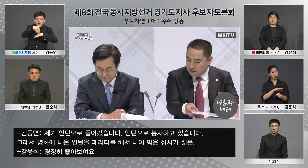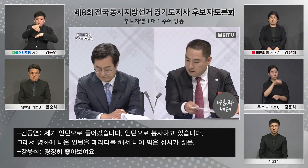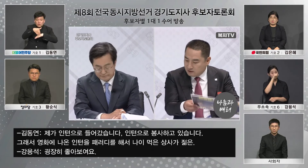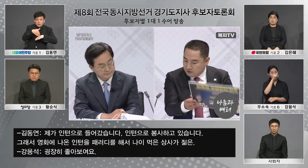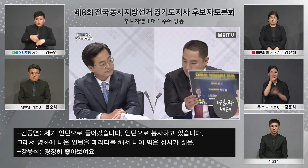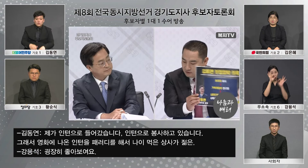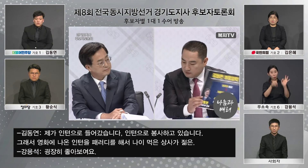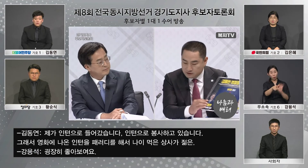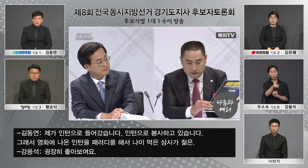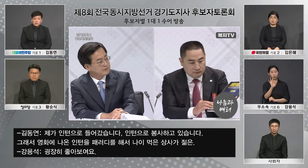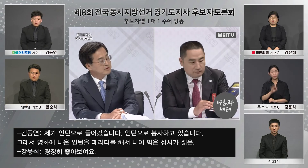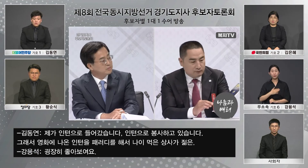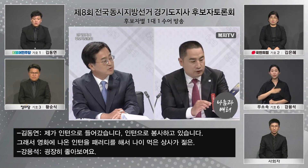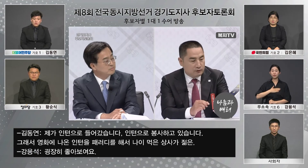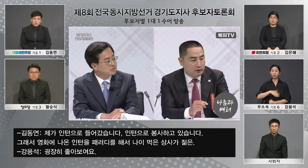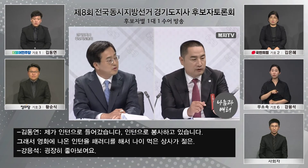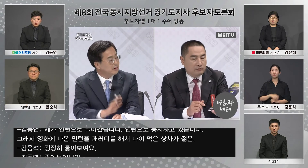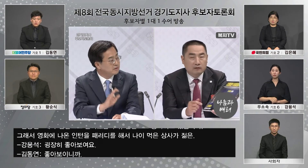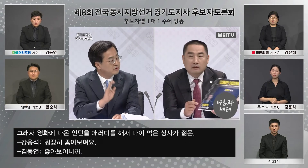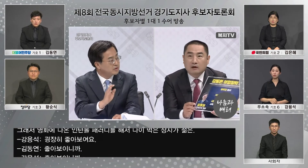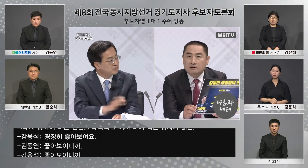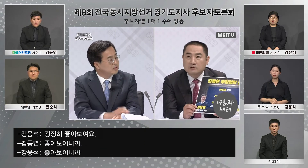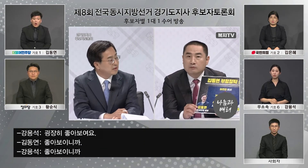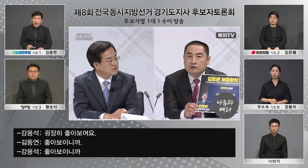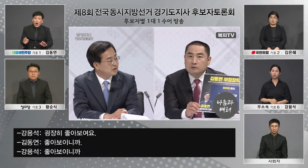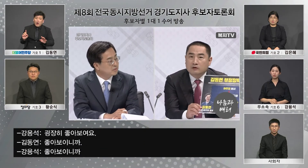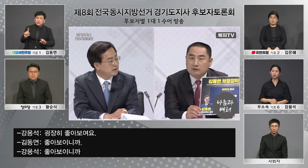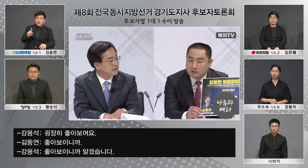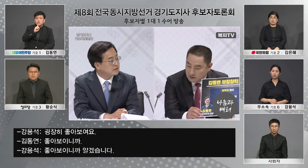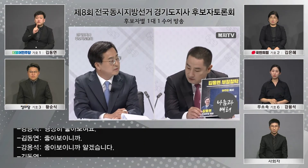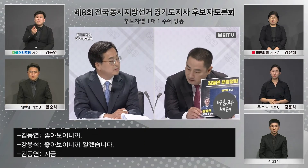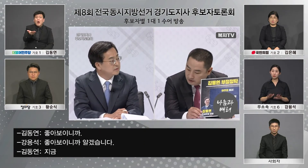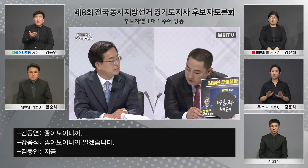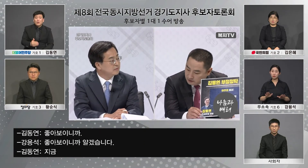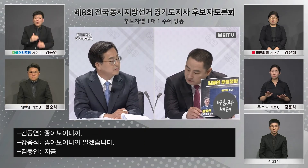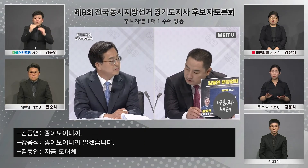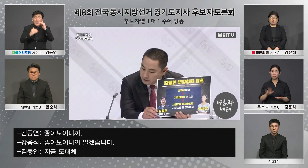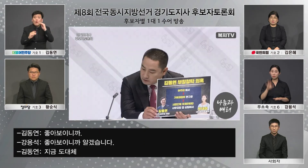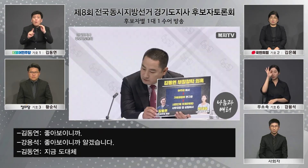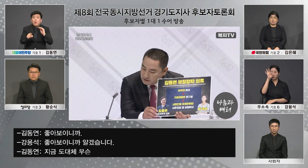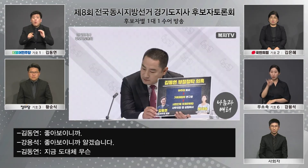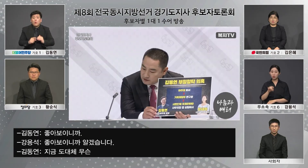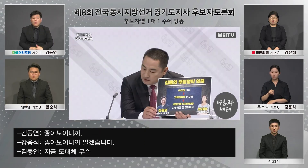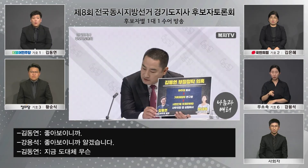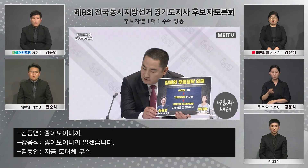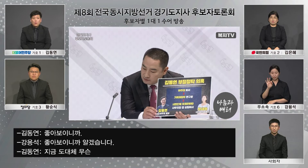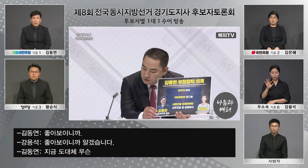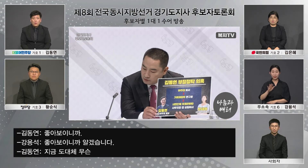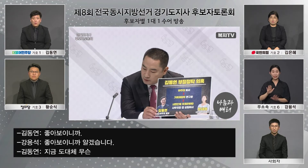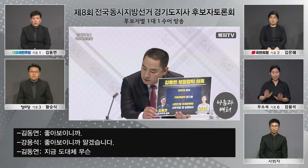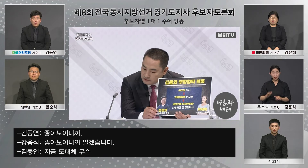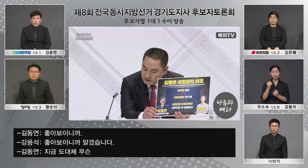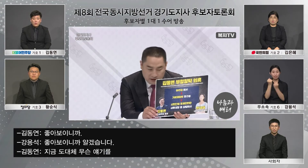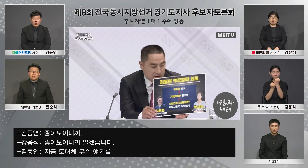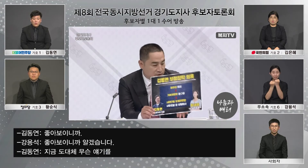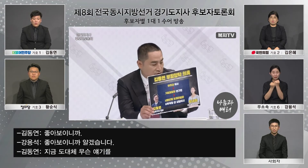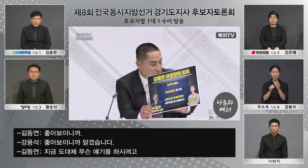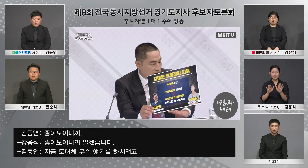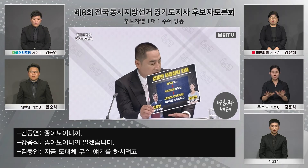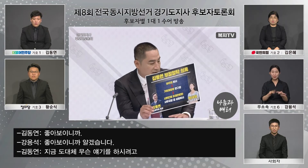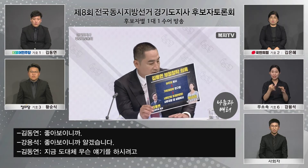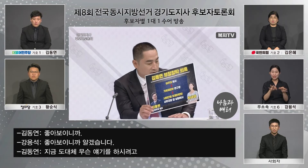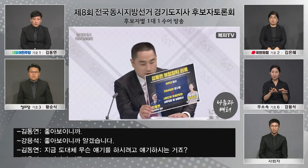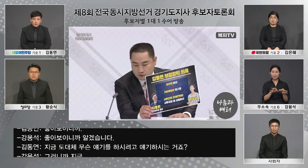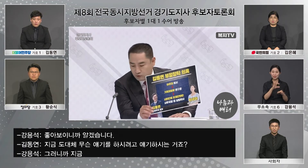알겠습니다. 근데 지금 근데 지금 도대체 무슨 얘기를 지금 하시려고 보시면- 얘기를 하시는 거죠? 네, 그러니까요. 지금 말씀드릴게요. 지금 김은혜 후보에 대해서 KT